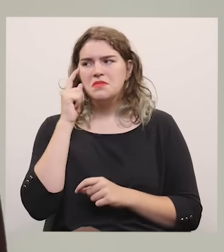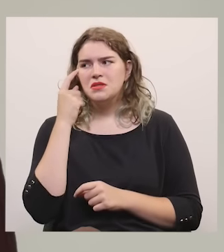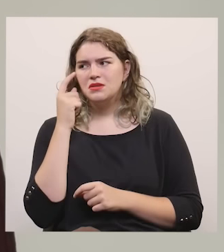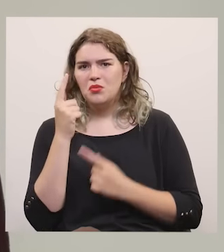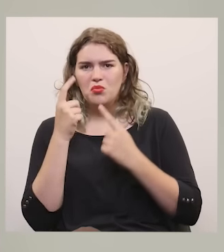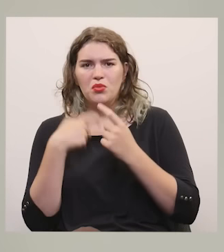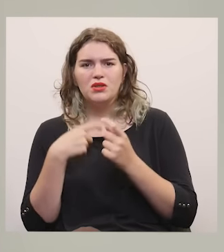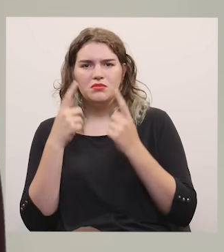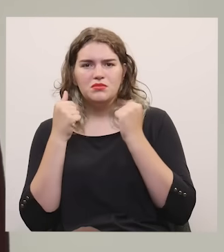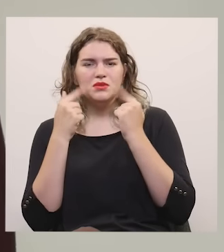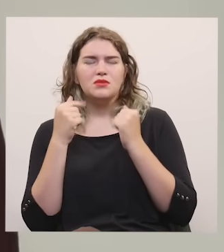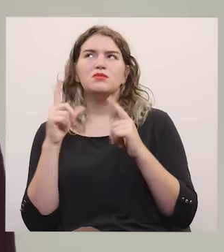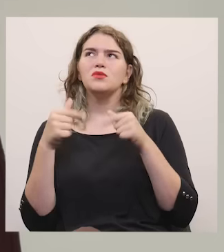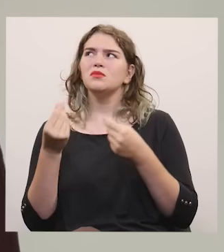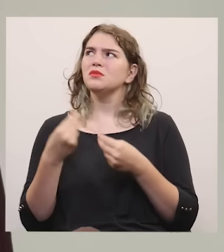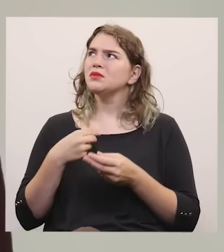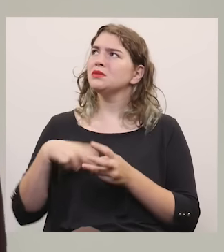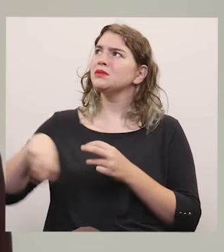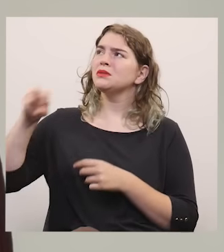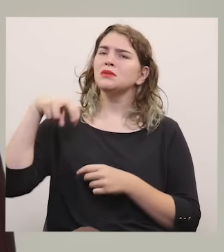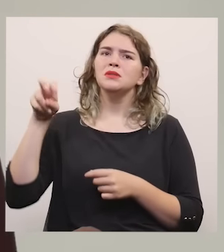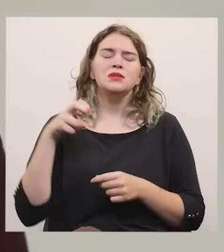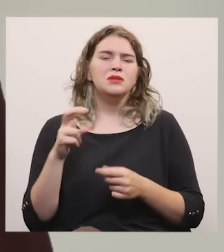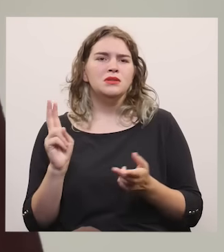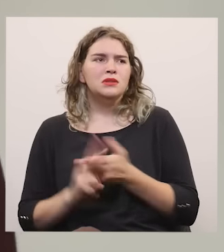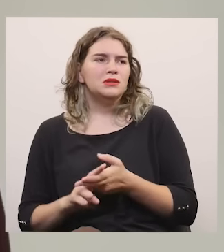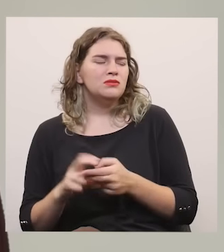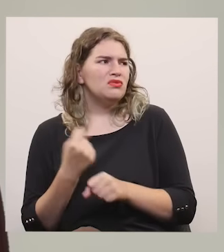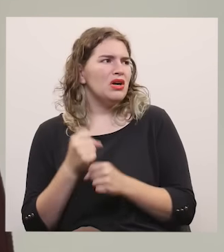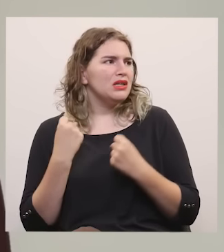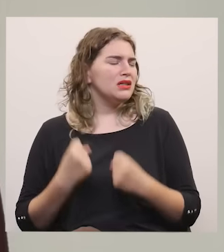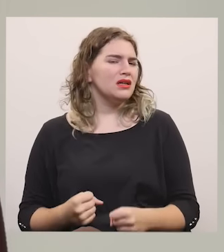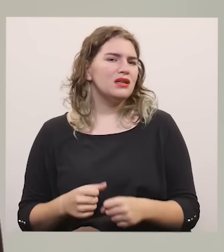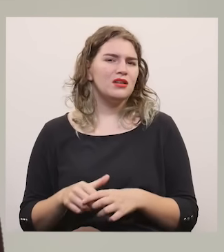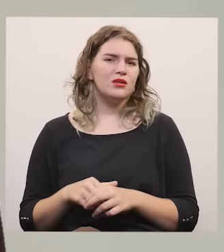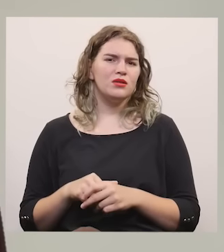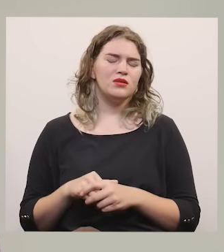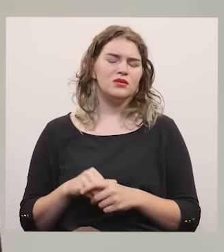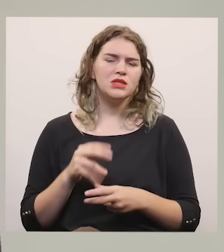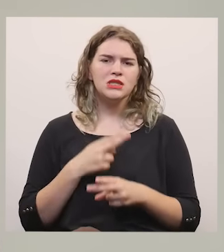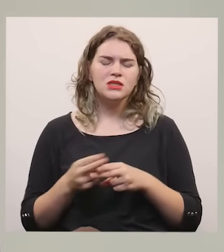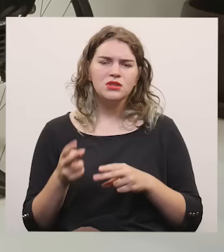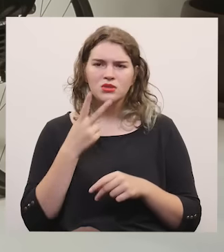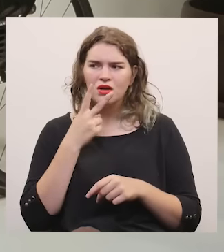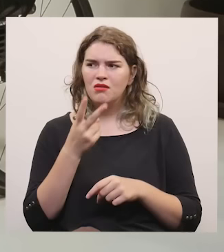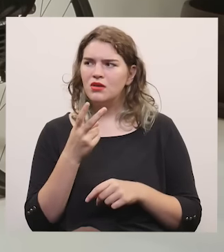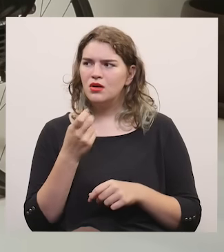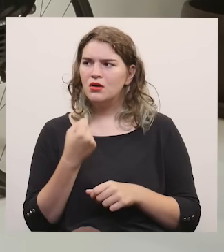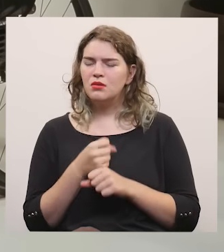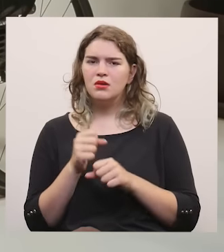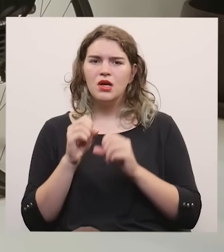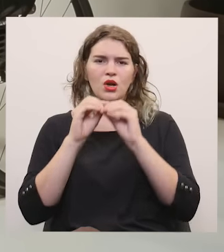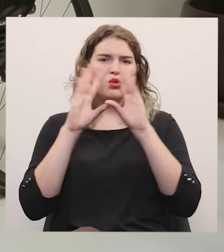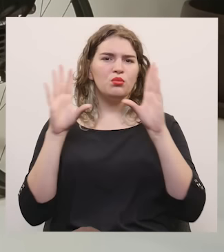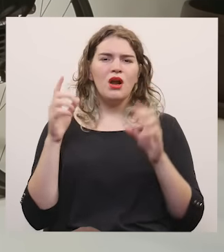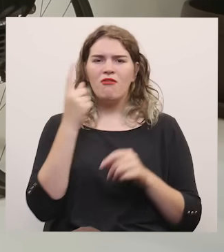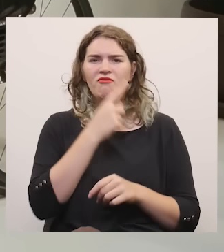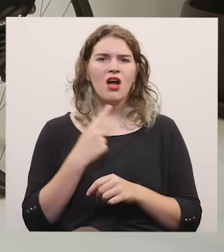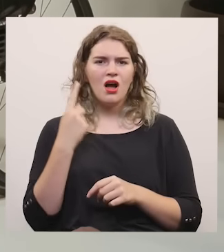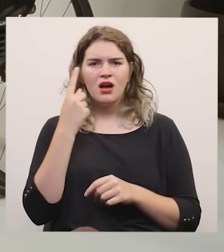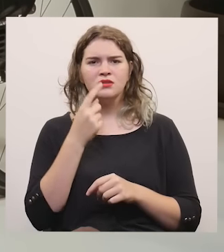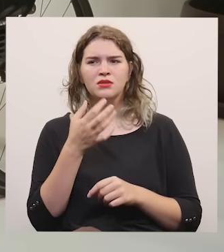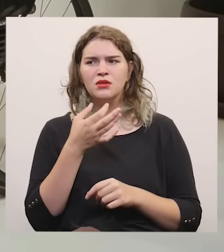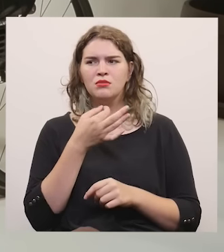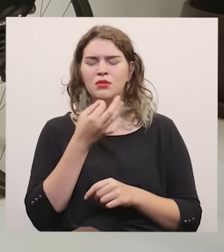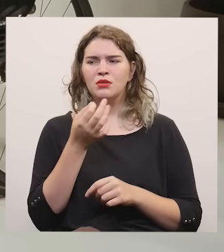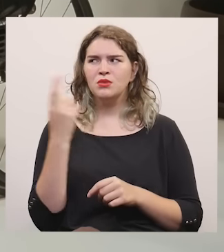știam la ce să mă aștept. Zic, Doamne, dă-mi putere să port să urc la el sus. Am urcat la el sus și vă spun cu toată sinceritatea că așa de luminat era la față